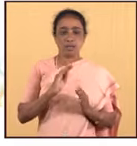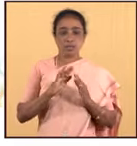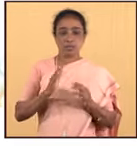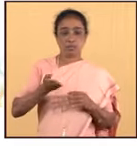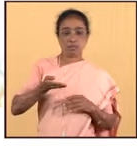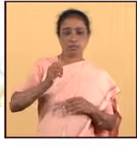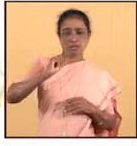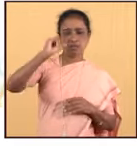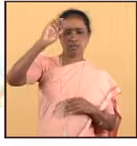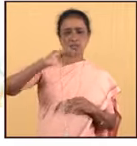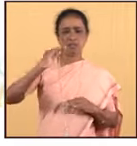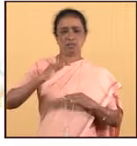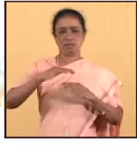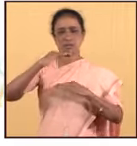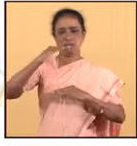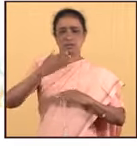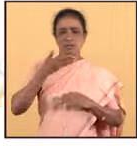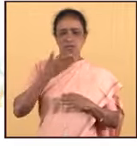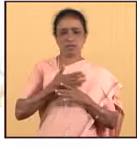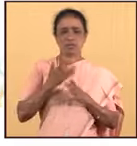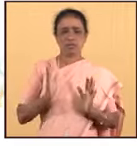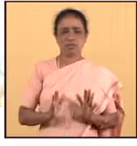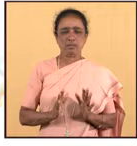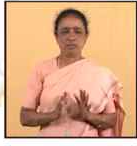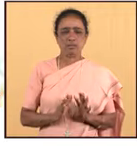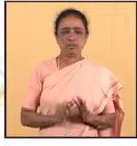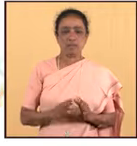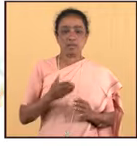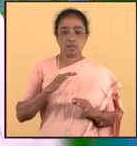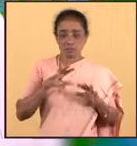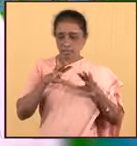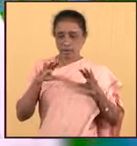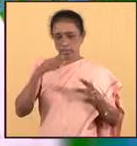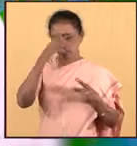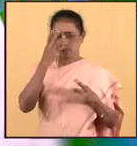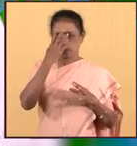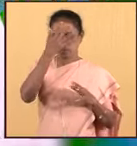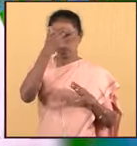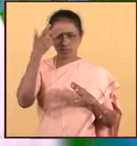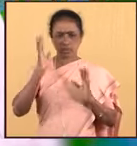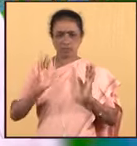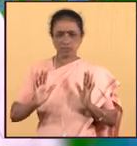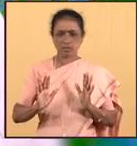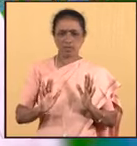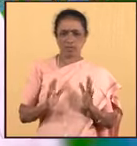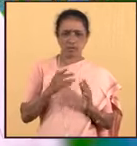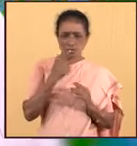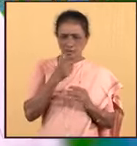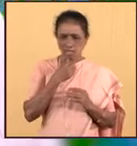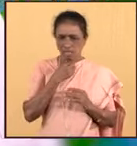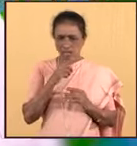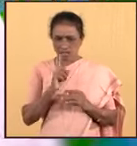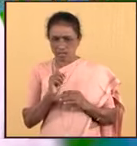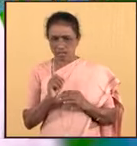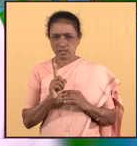சமய மேலாதிக்கத்தை தடுக்க பல்வேறு வழிகளில் செய்யப்படுகிறது. அப்ப சமய சார்பின்மை பாத்தீங்க அப்படின்னா,